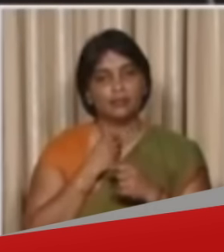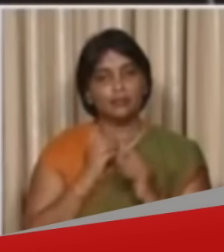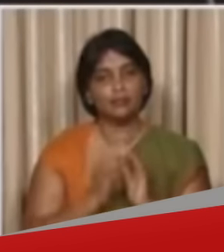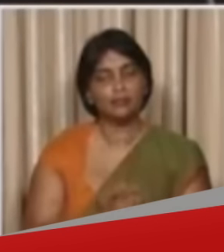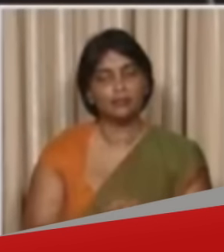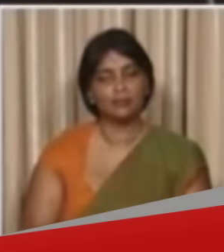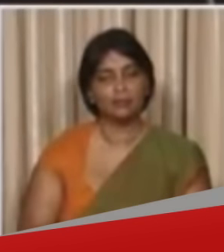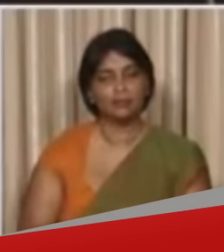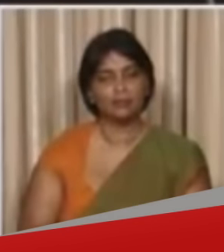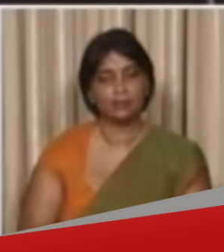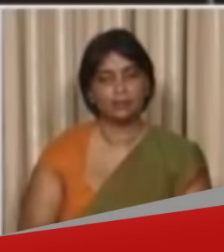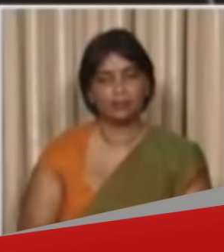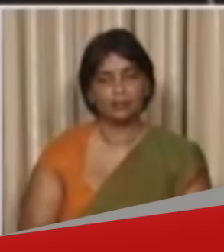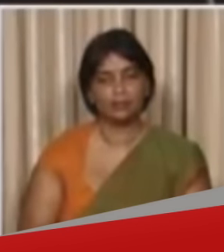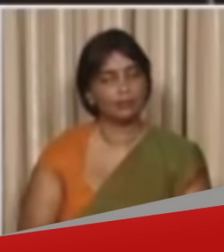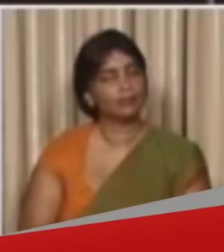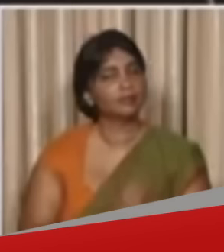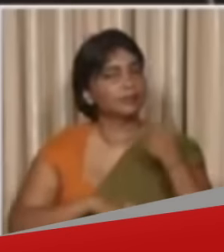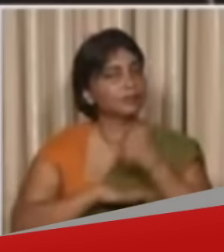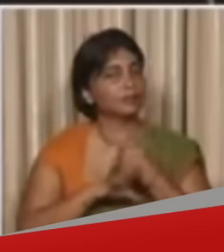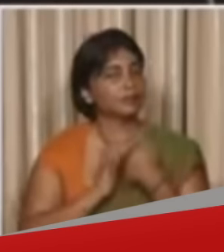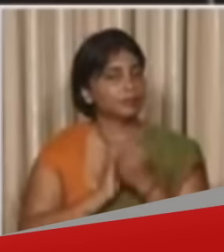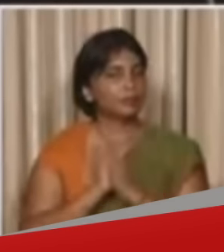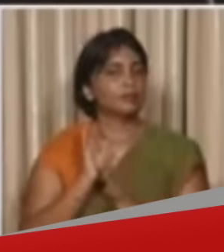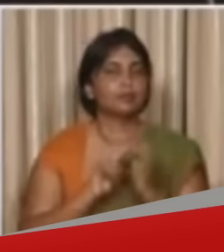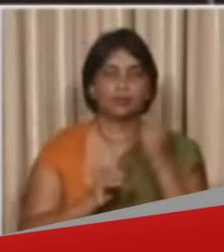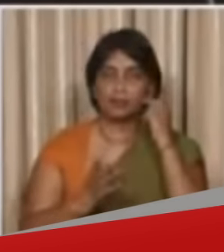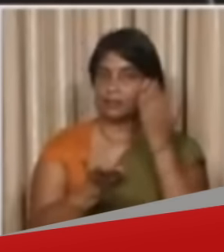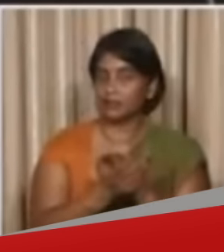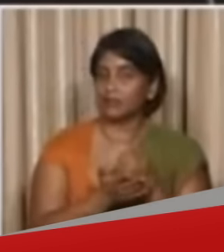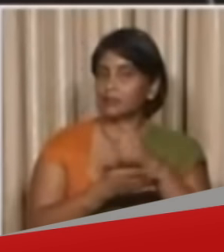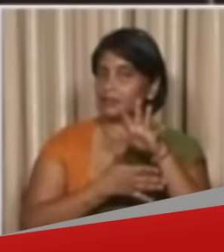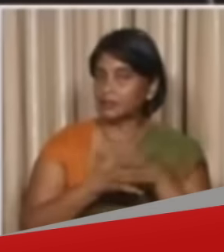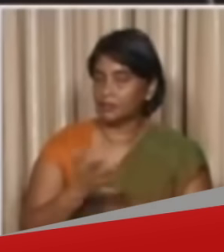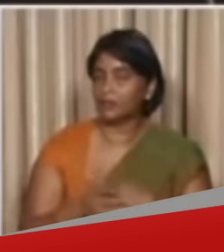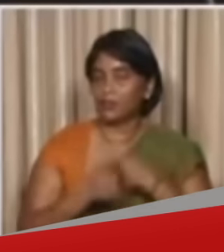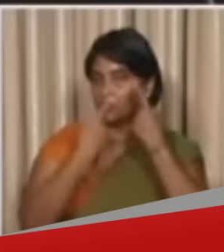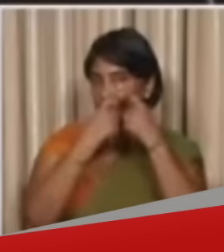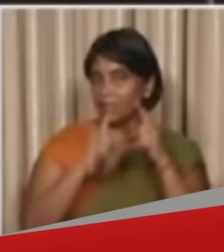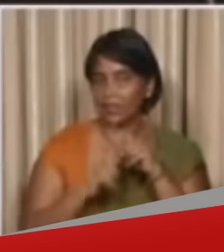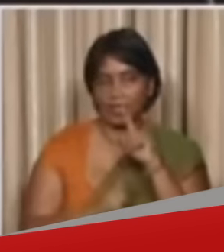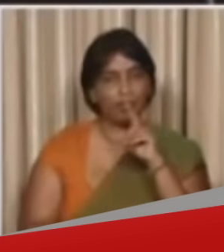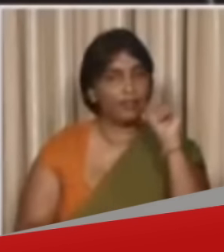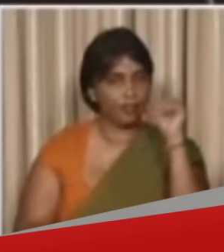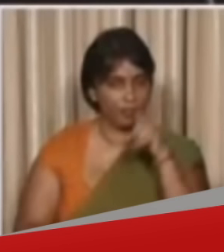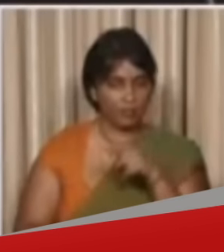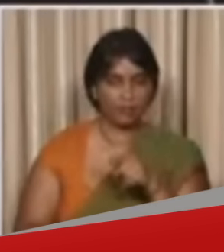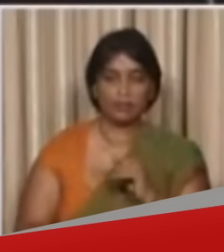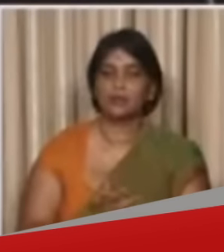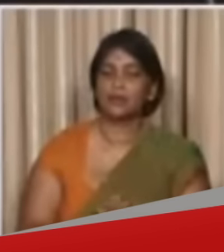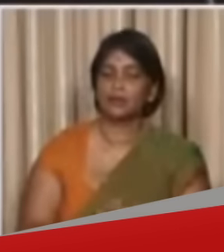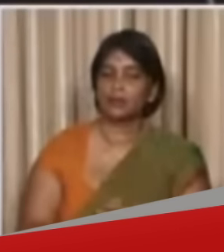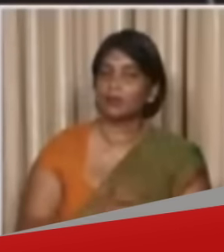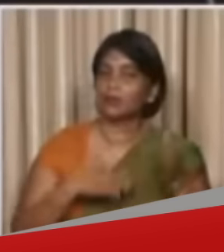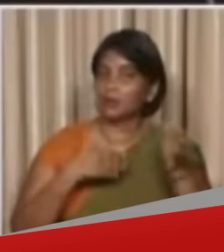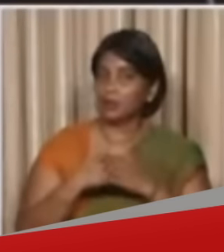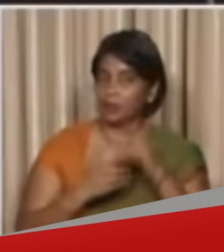ගරු මූලාසනයේ මන්ත්‍රීතුමනි මේ සභාගත කරන ලිපියකින් එකට මම කියන්නම් පළවෙනි එක තමයි ඇමුණු